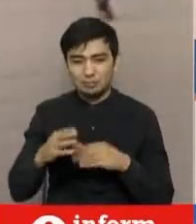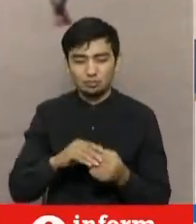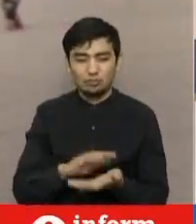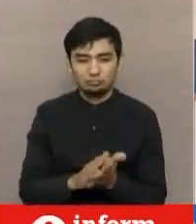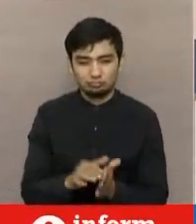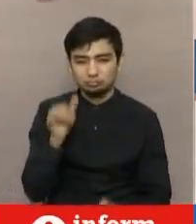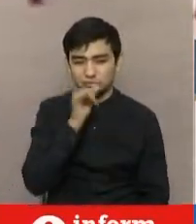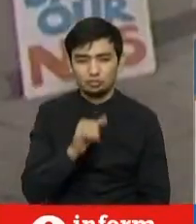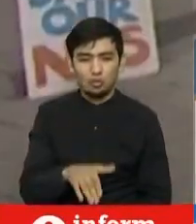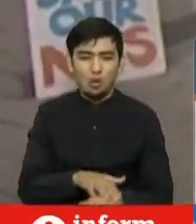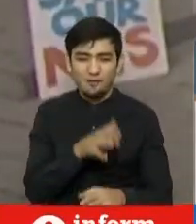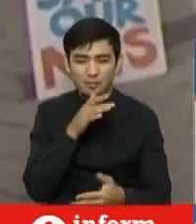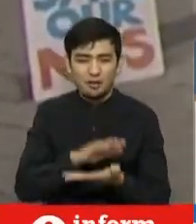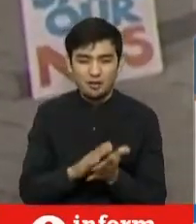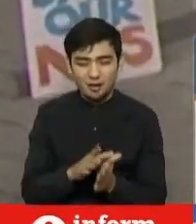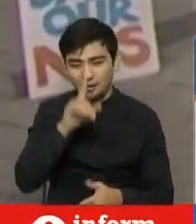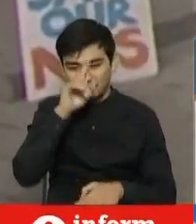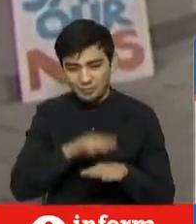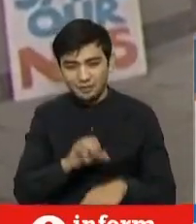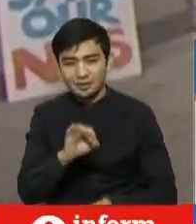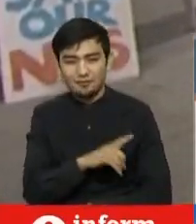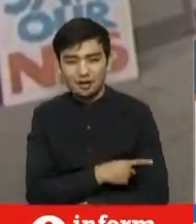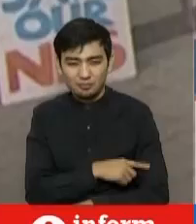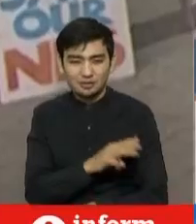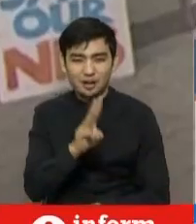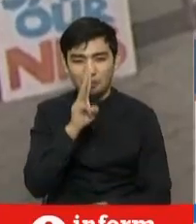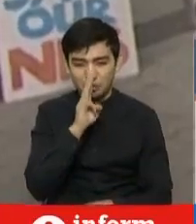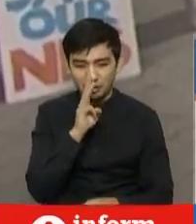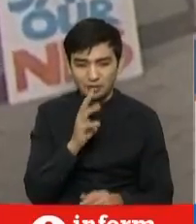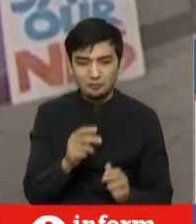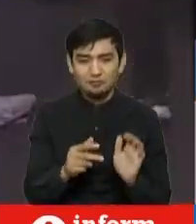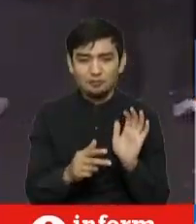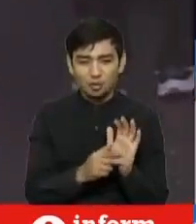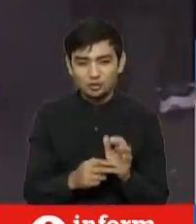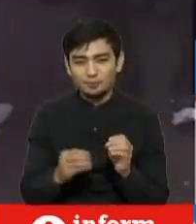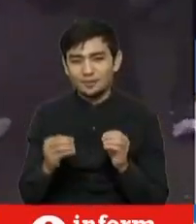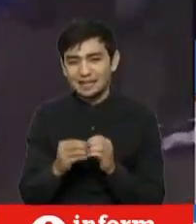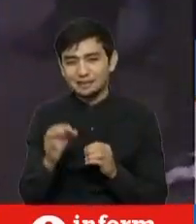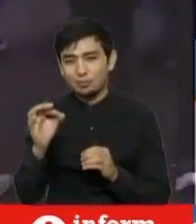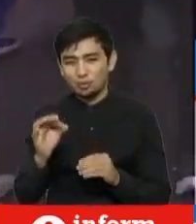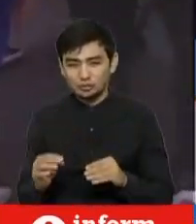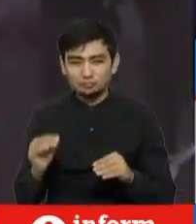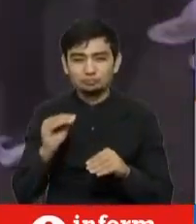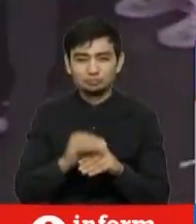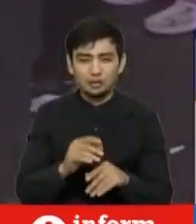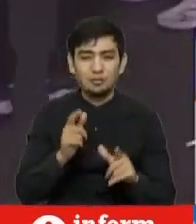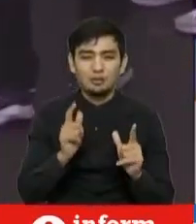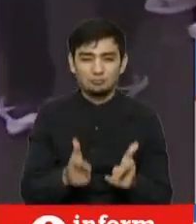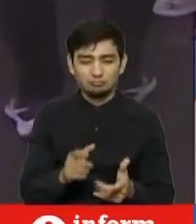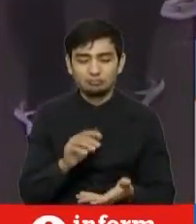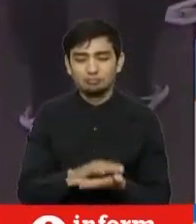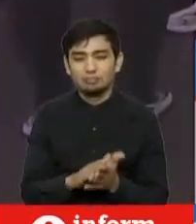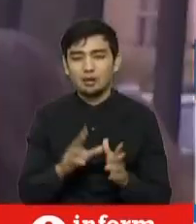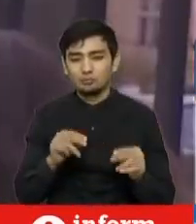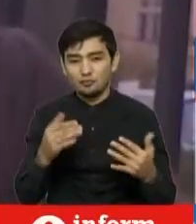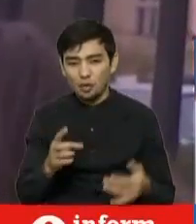Ұзақ келіссөздерден кейін үкімет медицина қызметкерлерінің жалақысын 8-10% көтеруге келісті. Бірақ